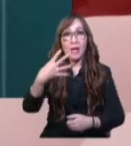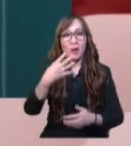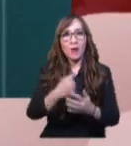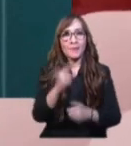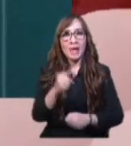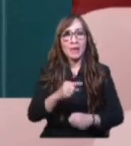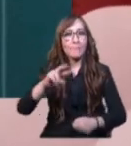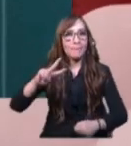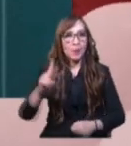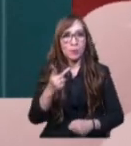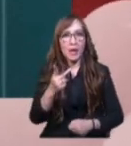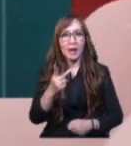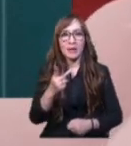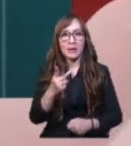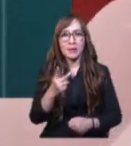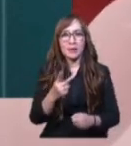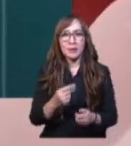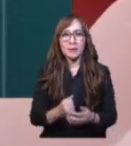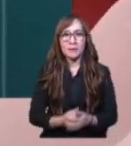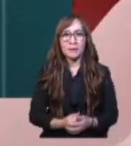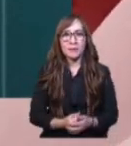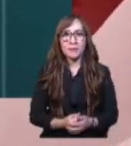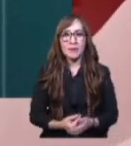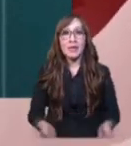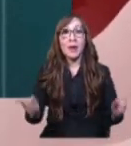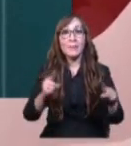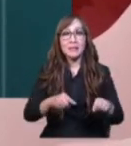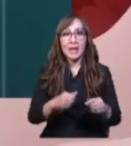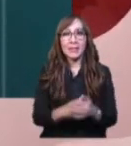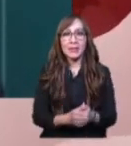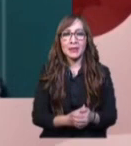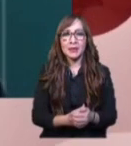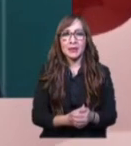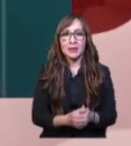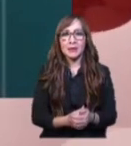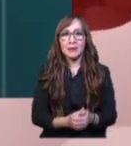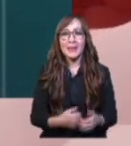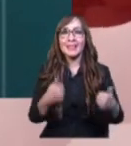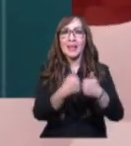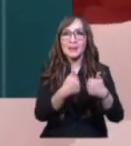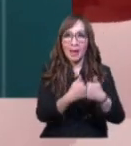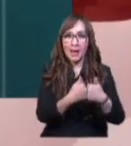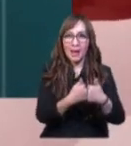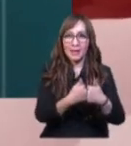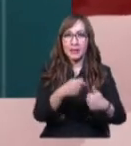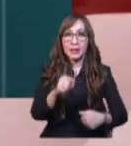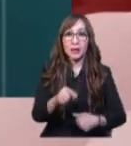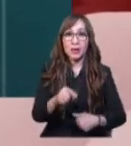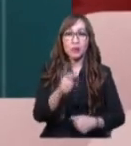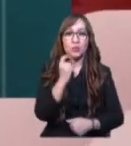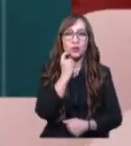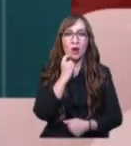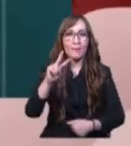perubahan yang memang ini menjadi tantangan abadi dari semua pelaku usaha. Itu kan perubahan.